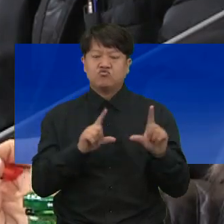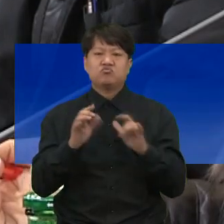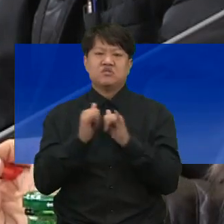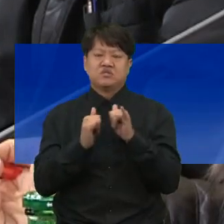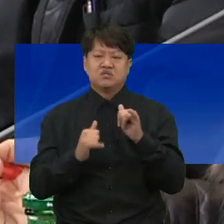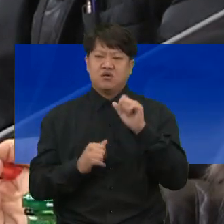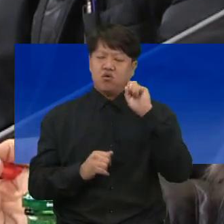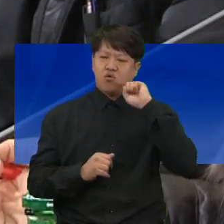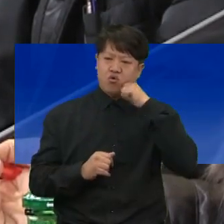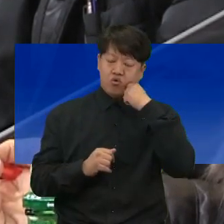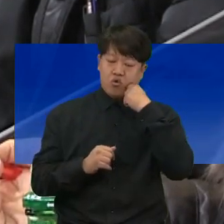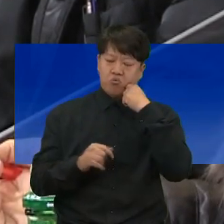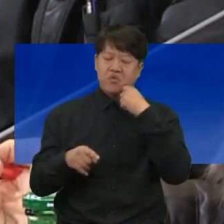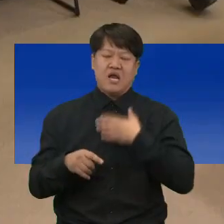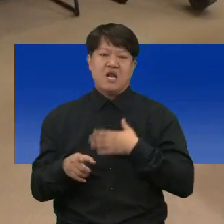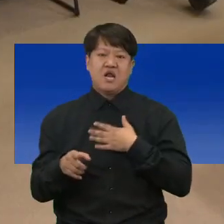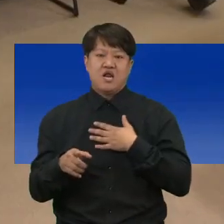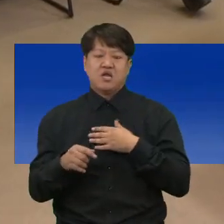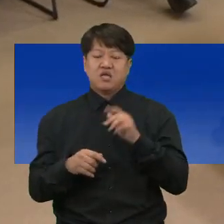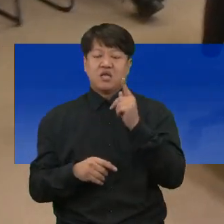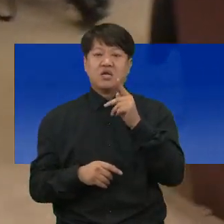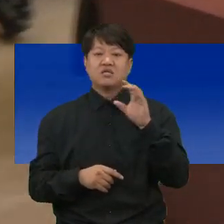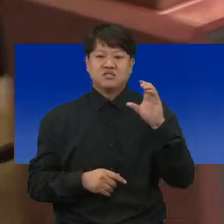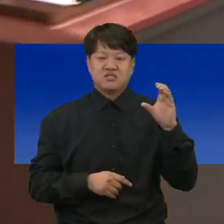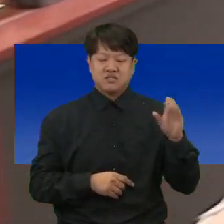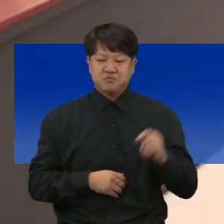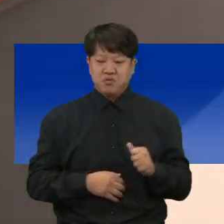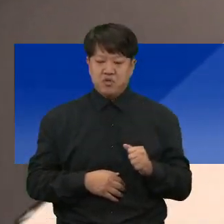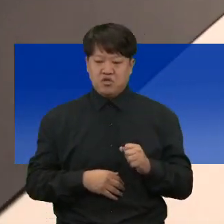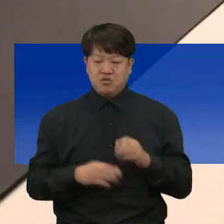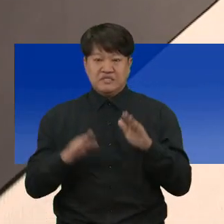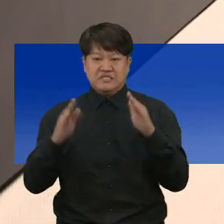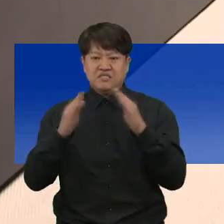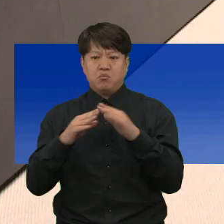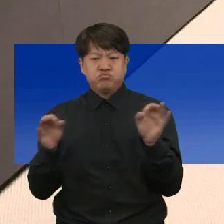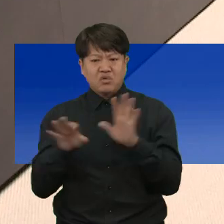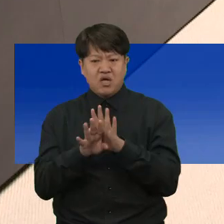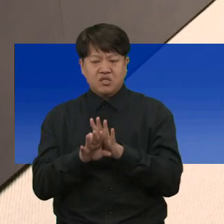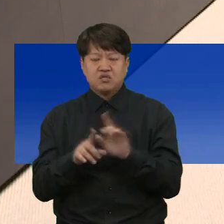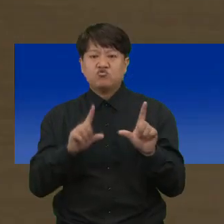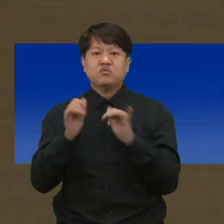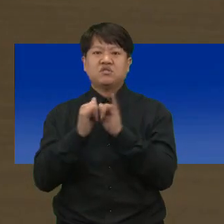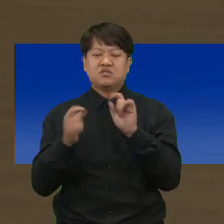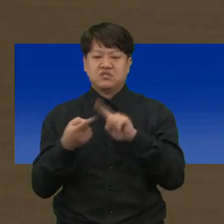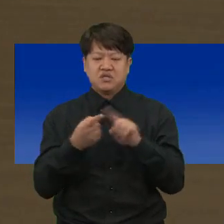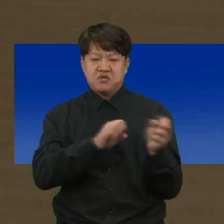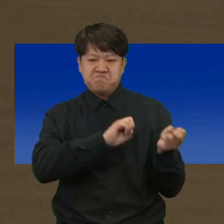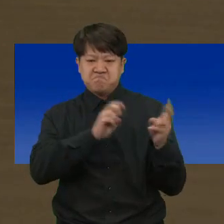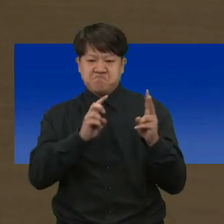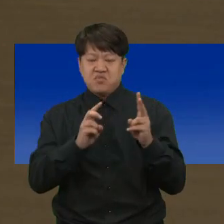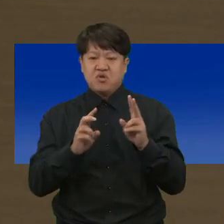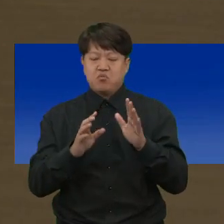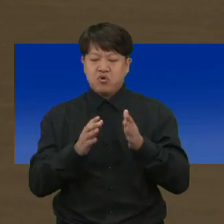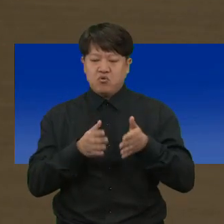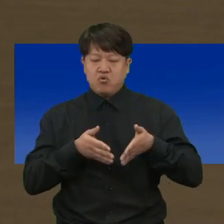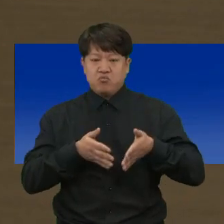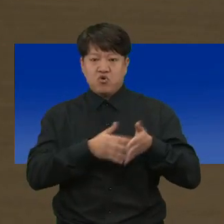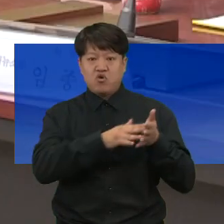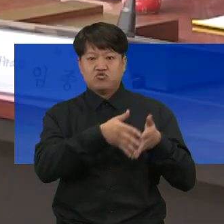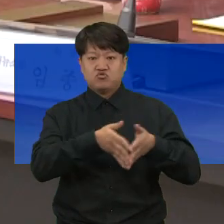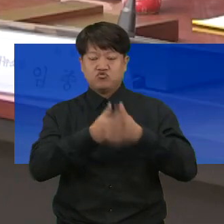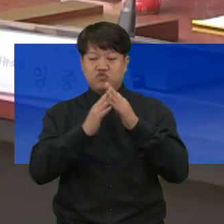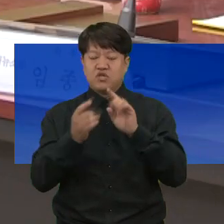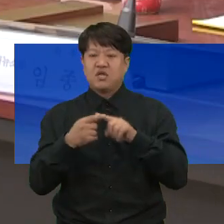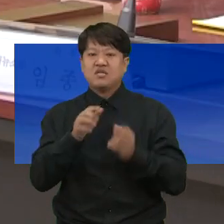공동주택 주민들의 어려움을 헤아린 주식회사 kcc 는 보금자리를 잃은 주민들에게 재건축에 대한